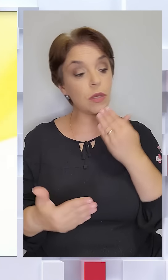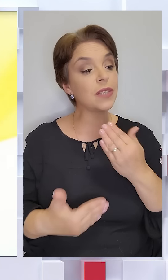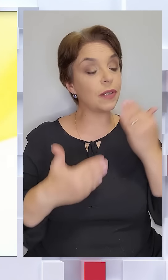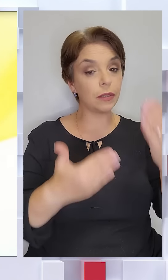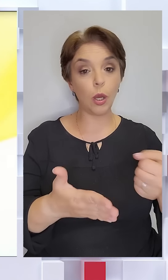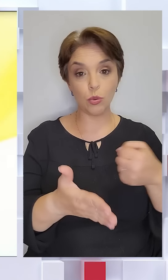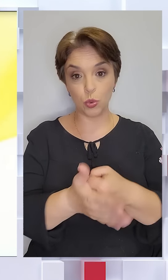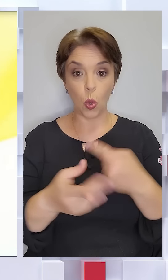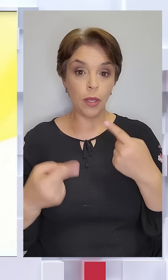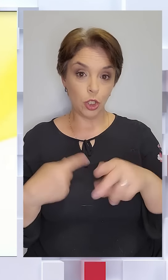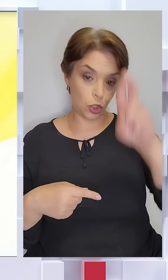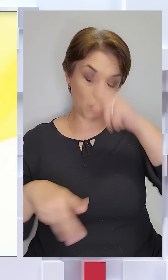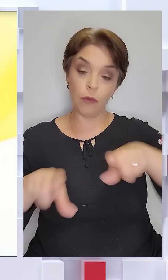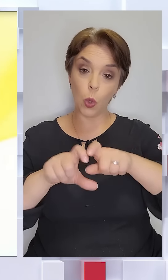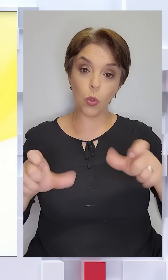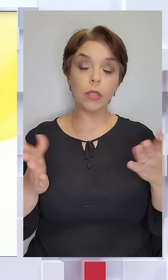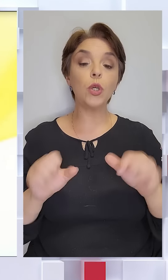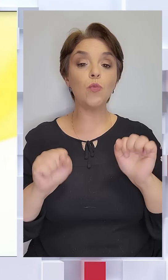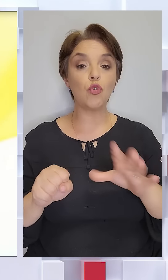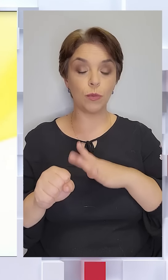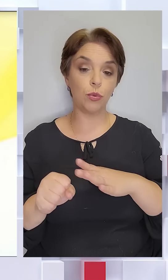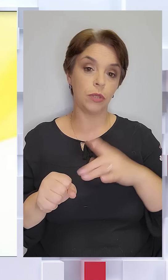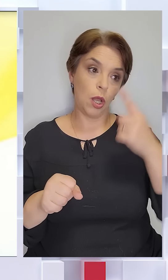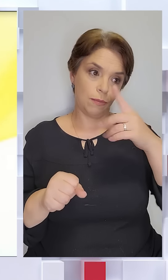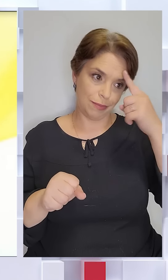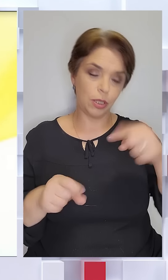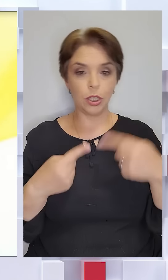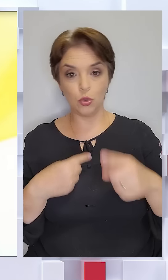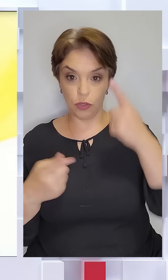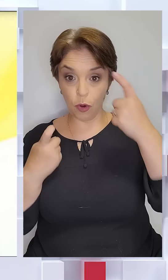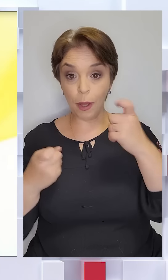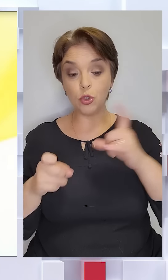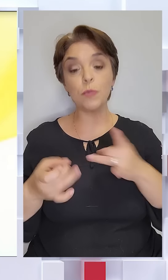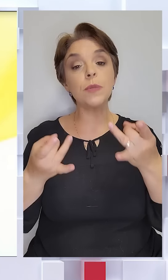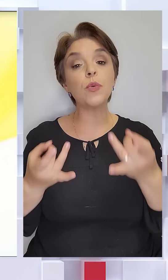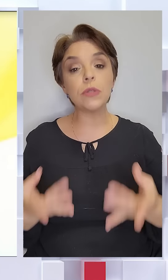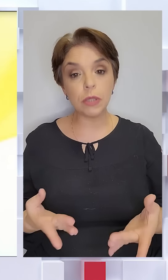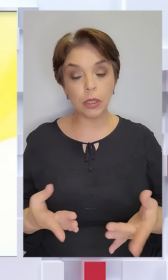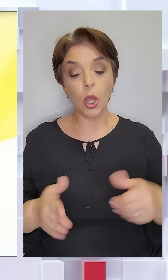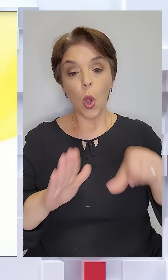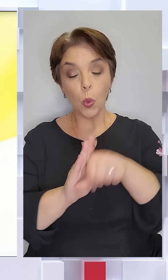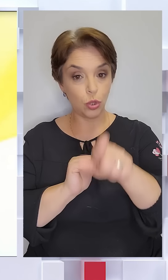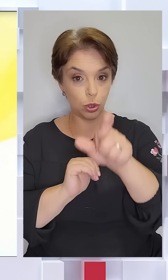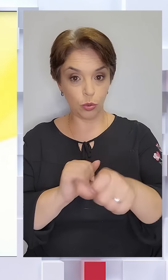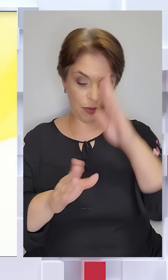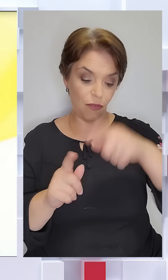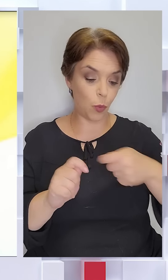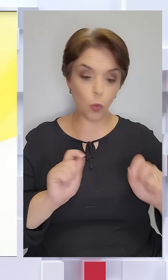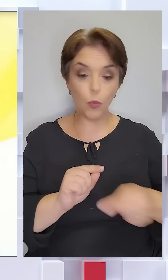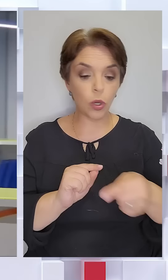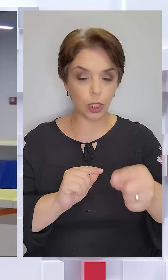до інших державних органів, які можуть бути володільцями тієї чи іншої інформації, для того, щоб спростити участь людини в